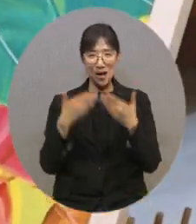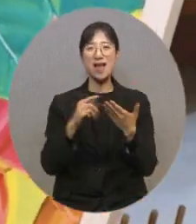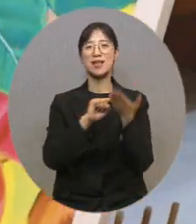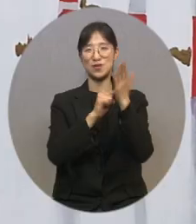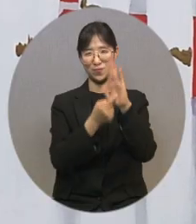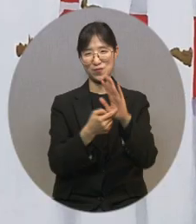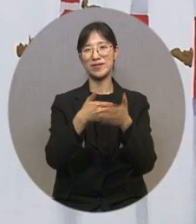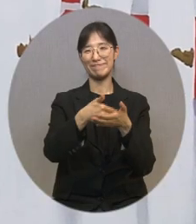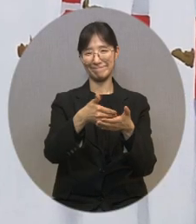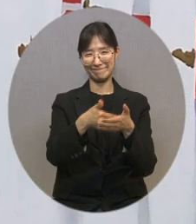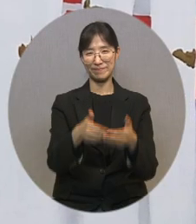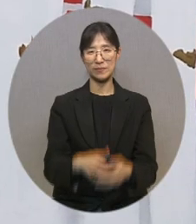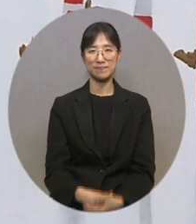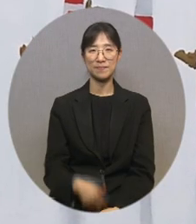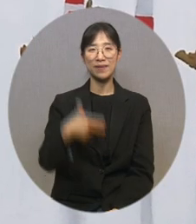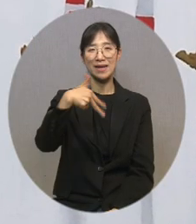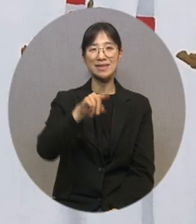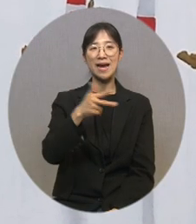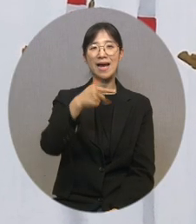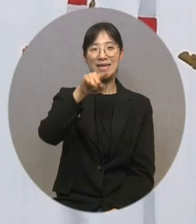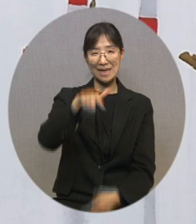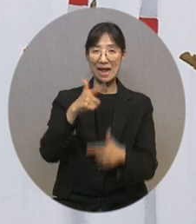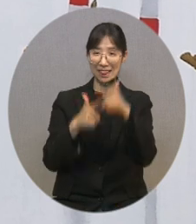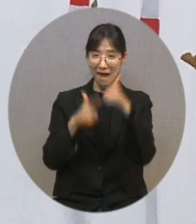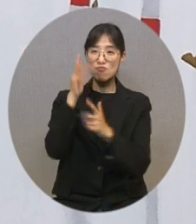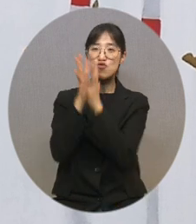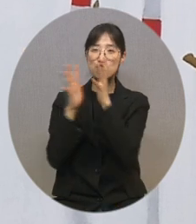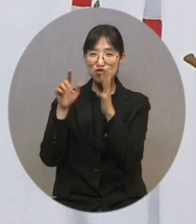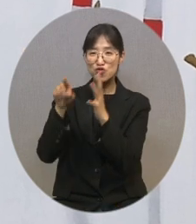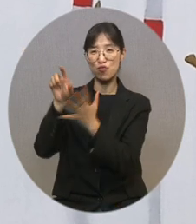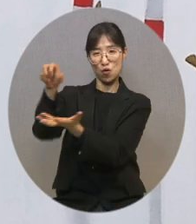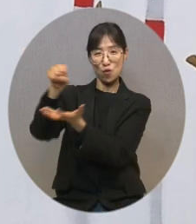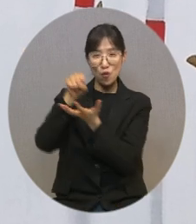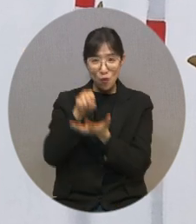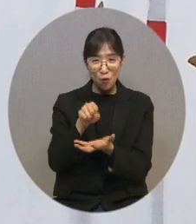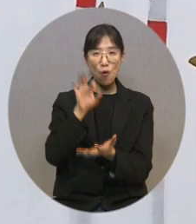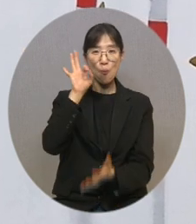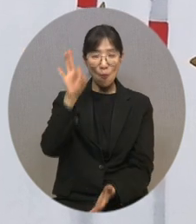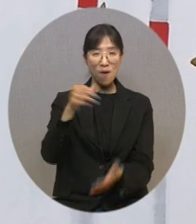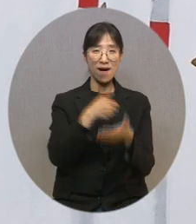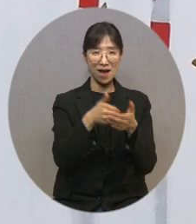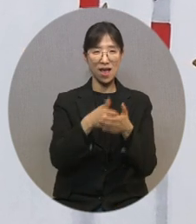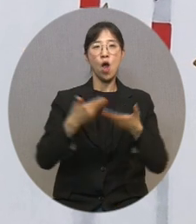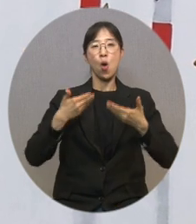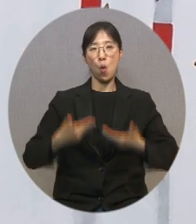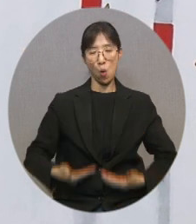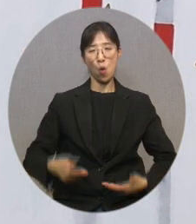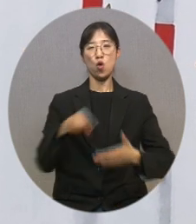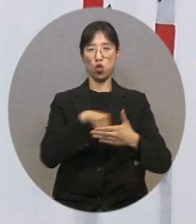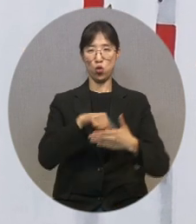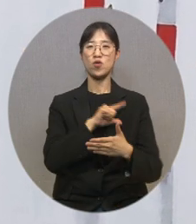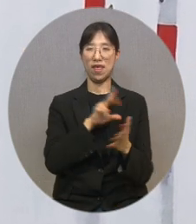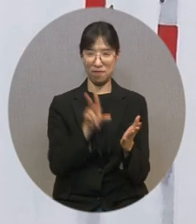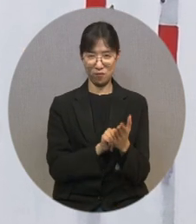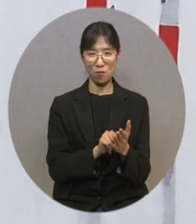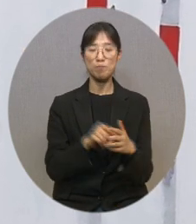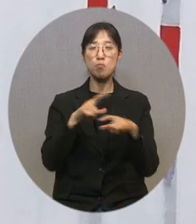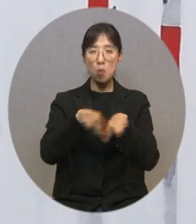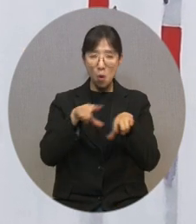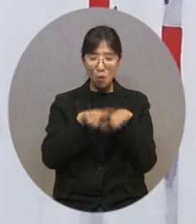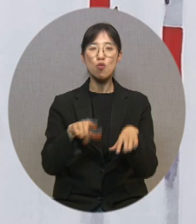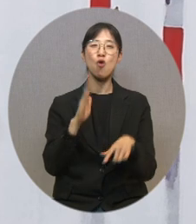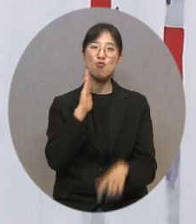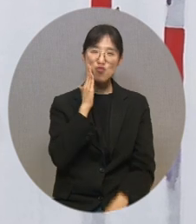있습니다. 자작나무 숲에서 영감을 얻은 고요 속으로는 평소에는 푸르고 겨울에는